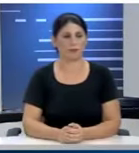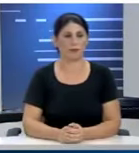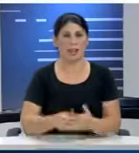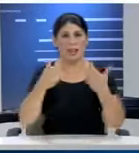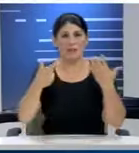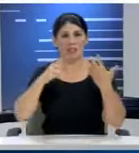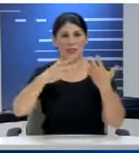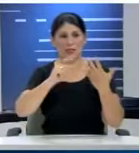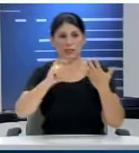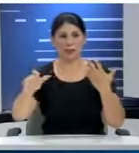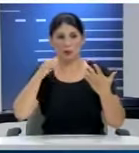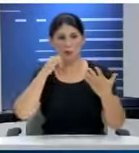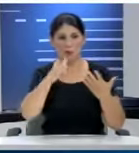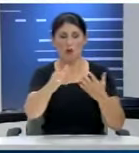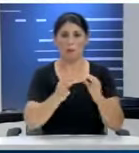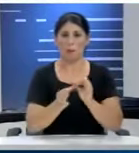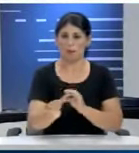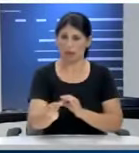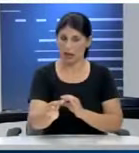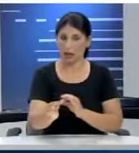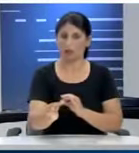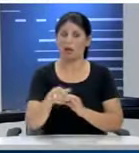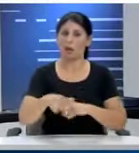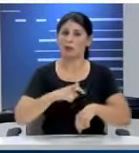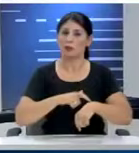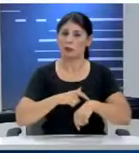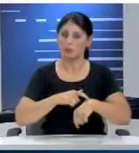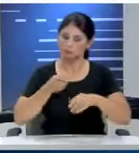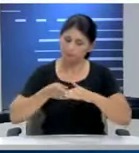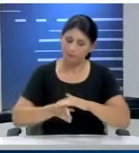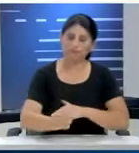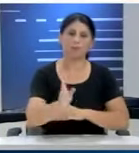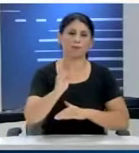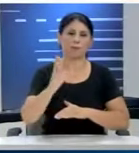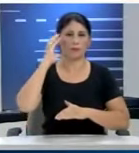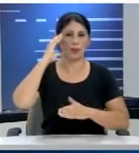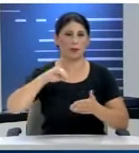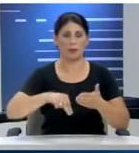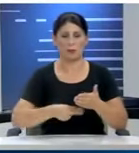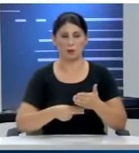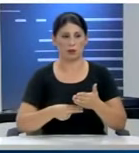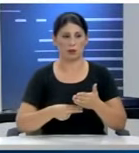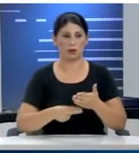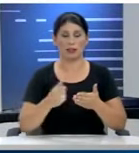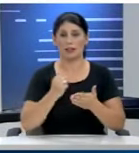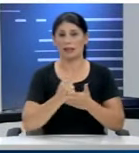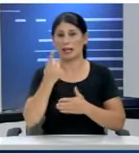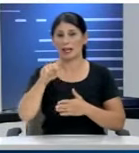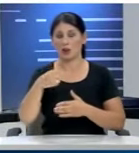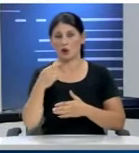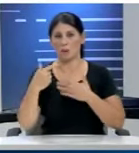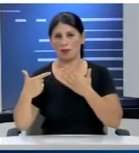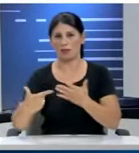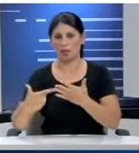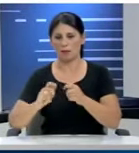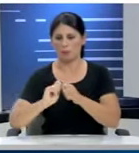7 δισεκατομμύρια μόνιμα μέτρα από τη στιγμή που βγήκαμε από τα μνημόνια και 1,7 εφάπαξ